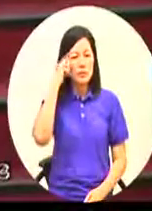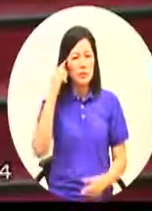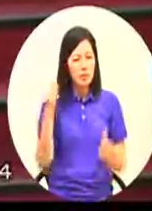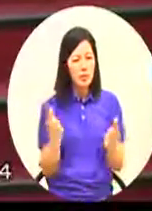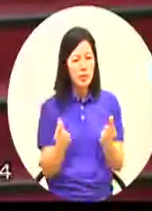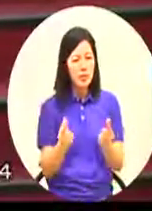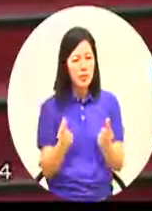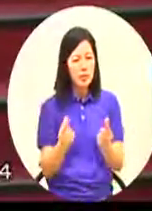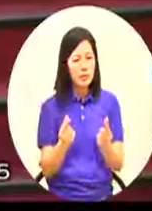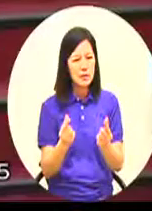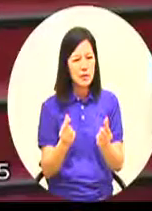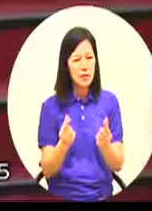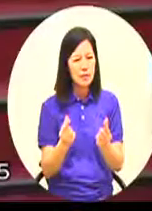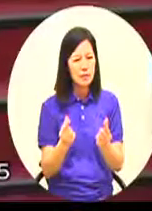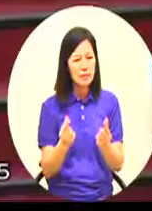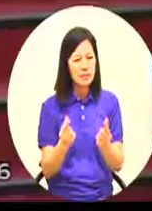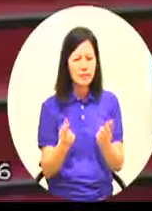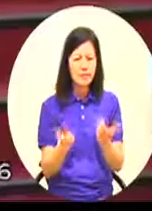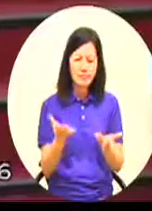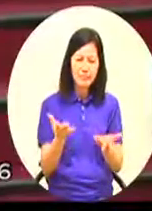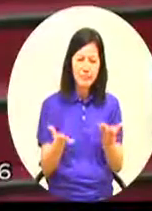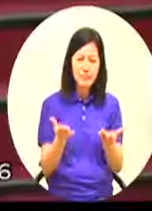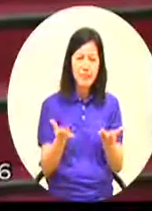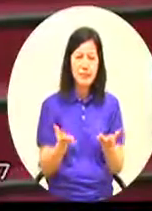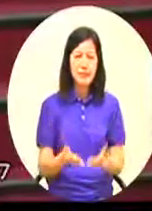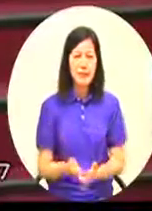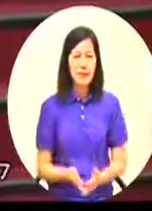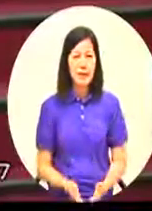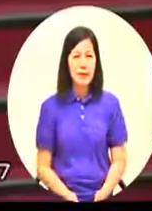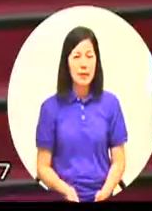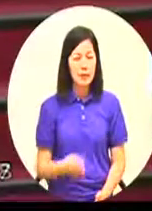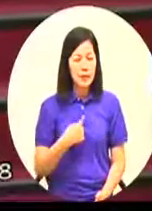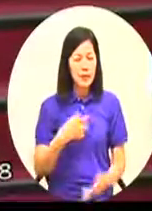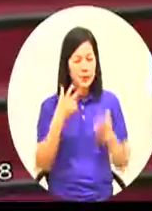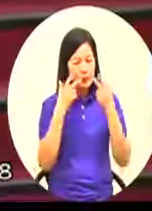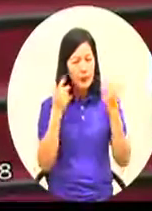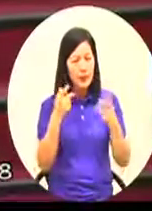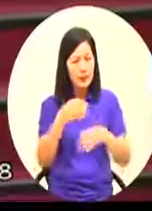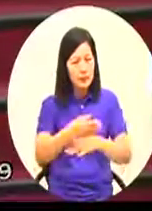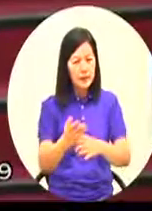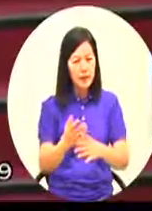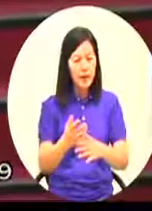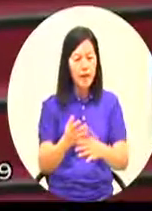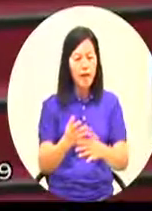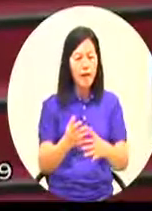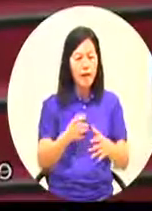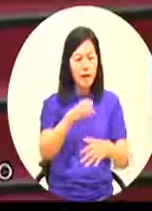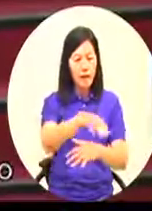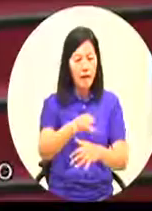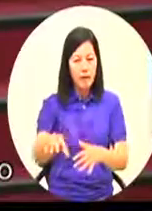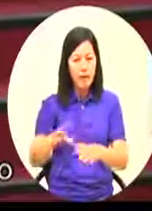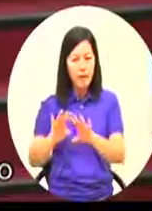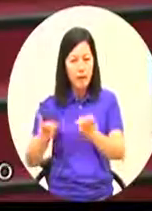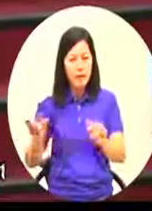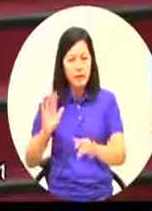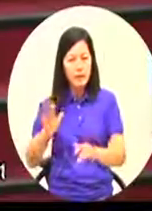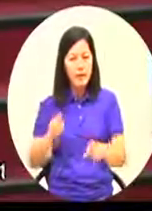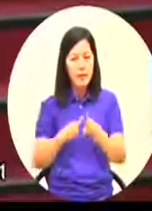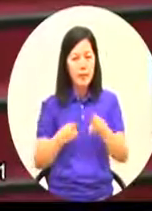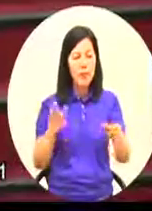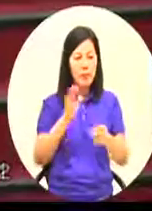不尽相同，因为我们原乡有部落有土地，那么平埔族